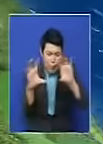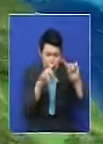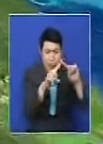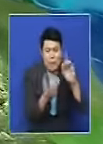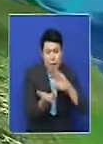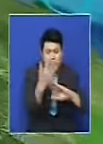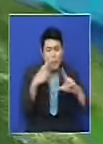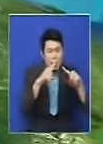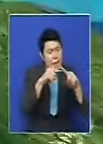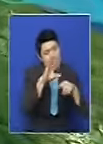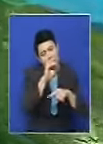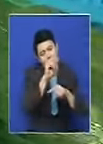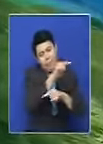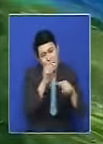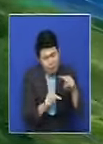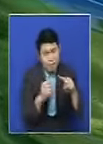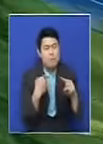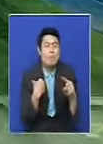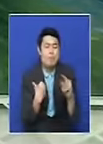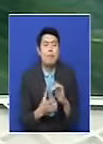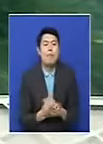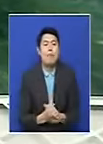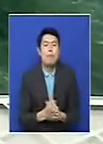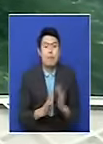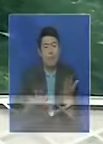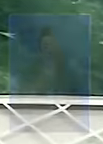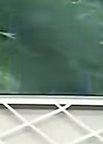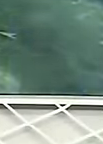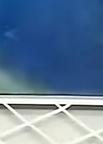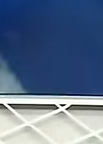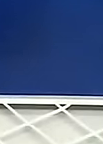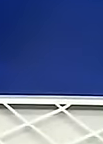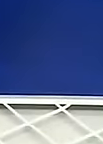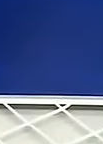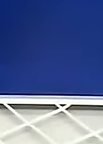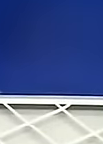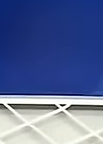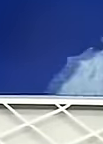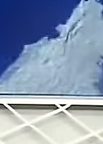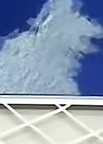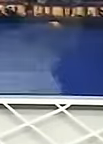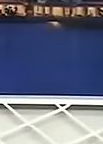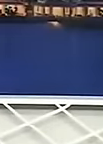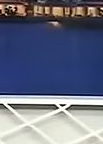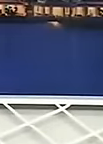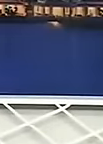ร้อยละ40ของพื้นที่ครับและทั้งหมดเป็นการตรวจสอบสภาพอากาศในNow Weatherครับ